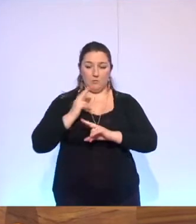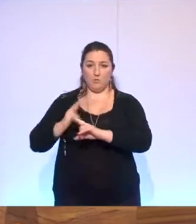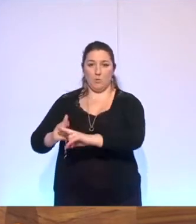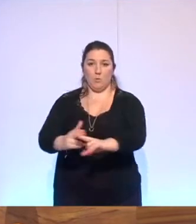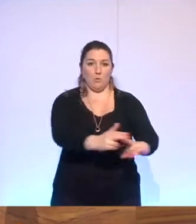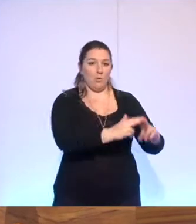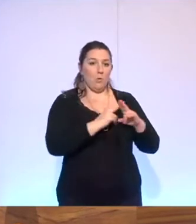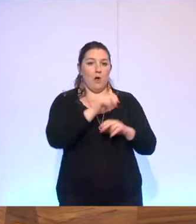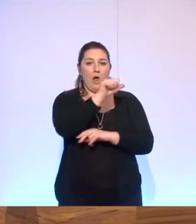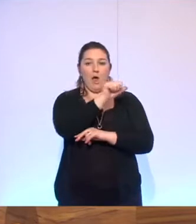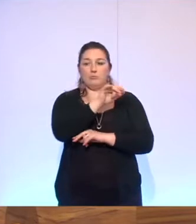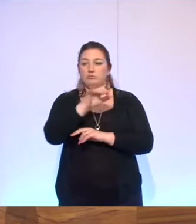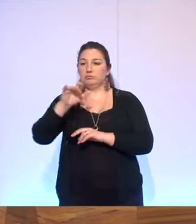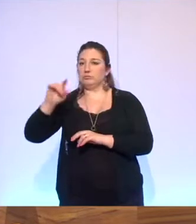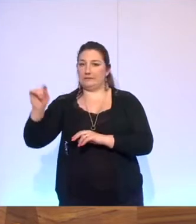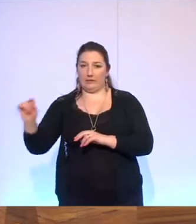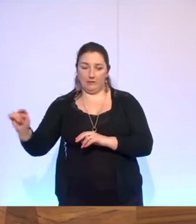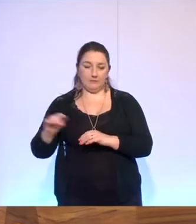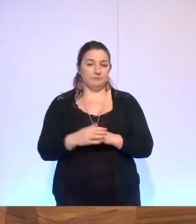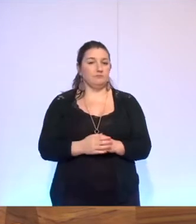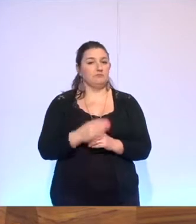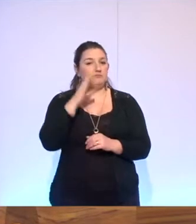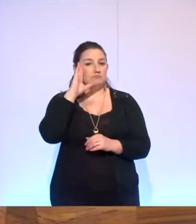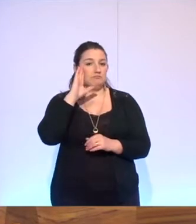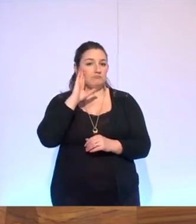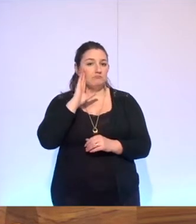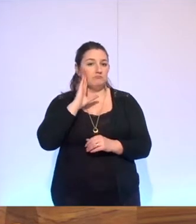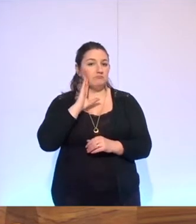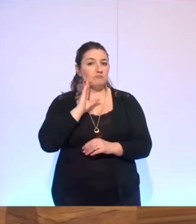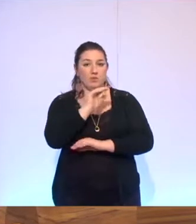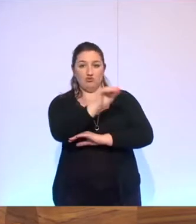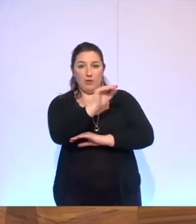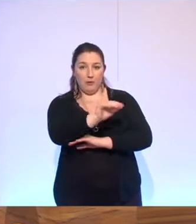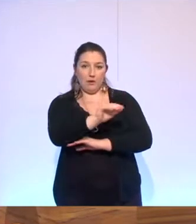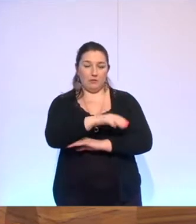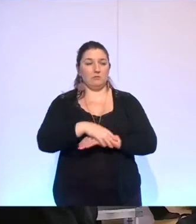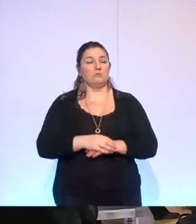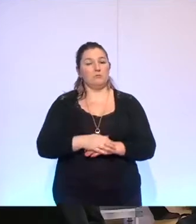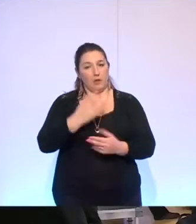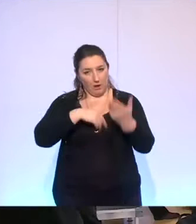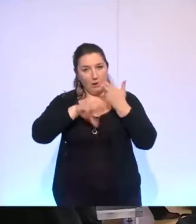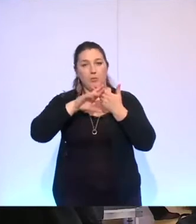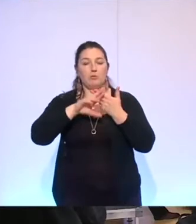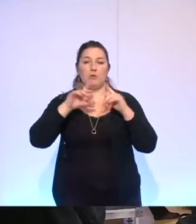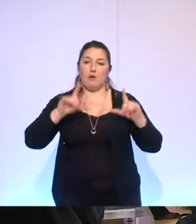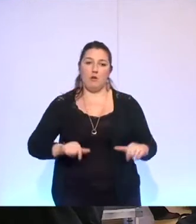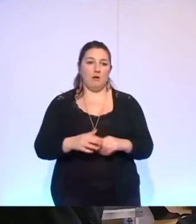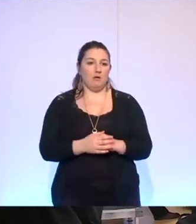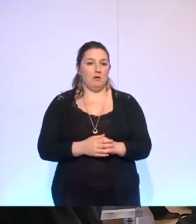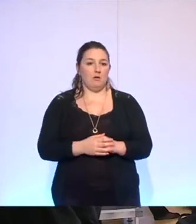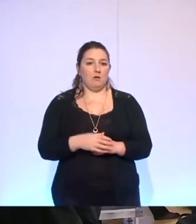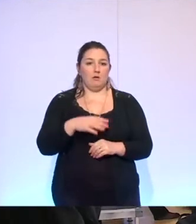ordre alphabétique. Donc, je vous demande de répondre présent à l'appel de votre nom. Agobian